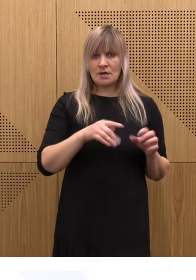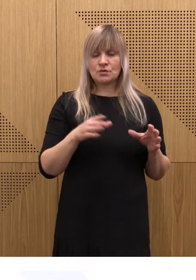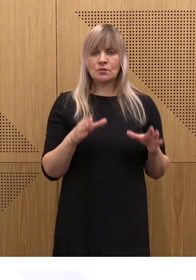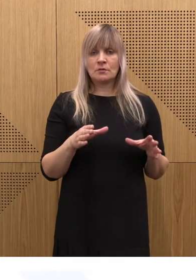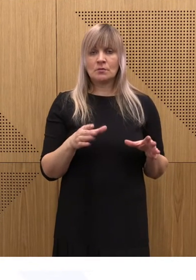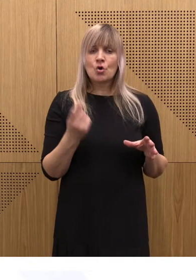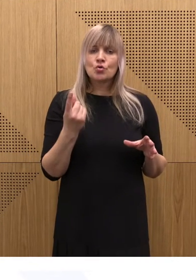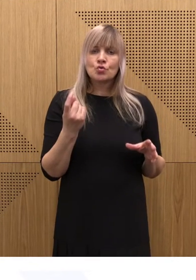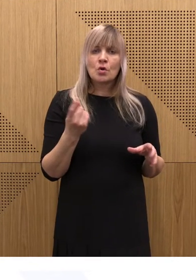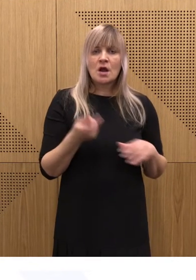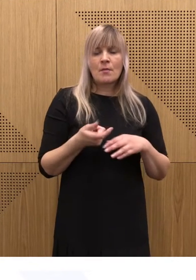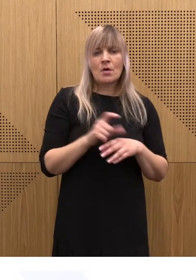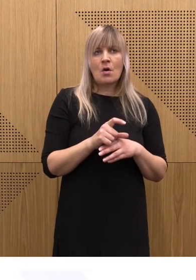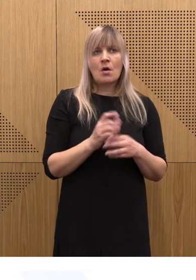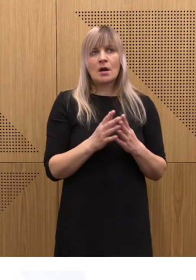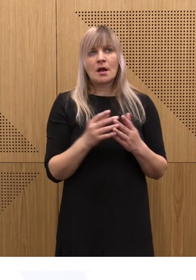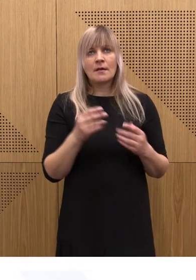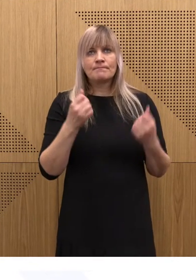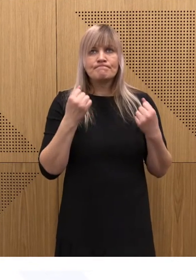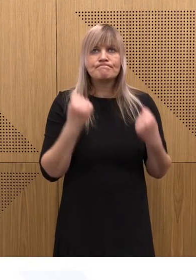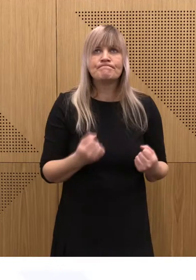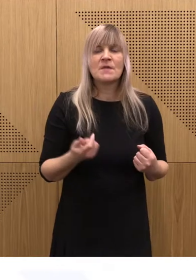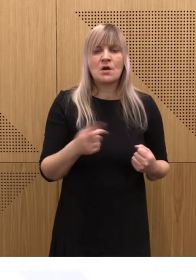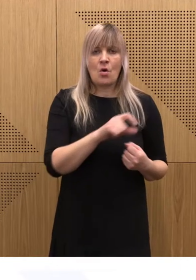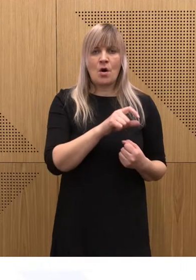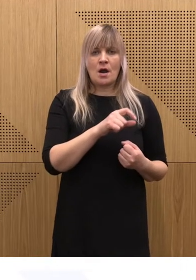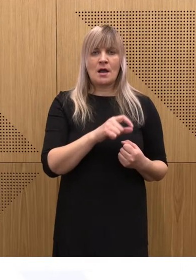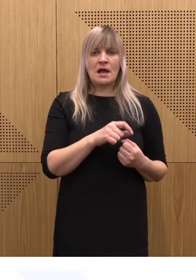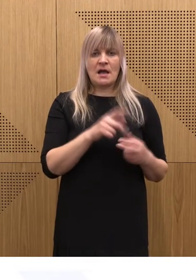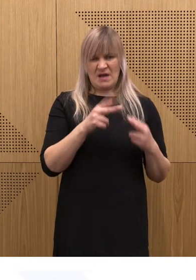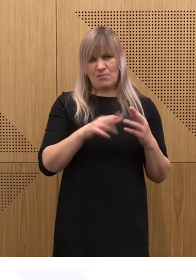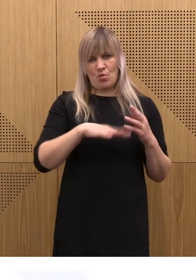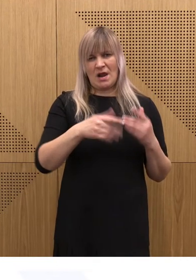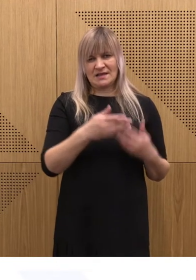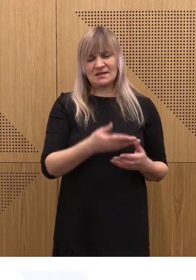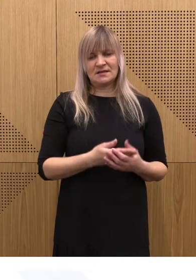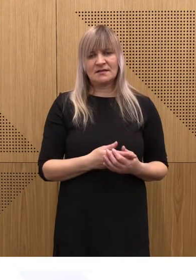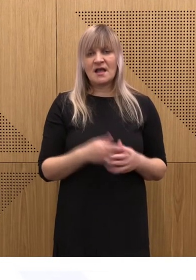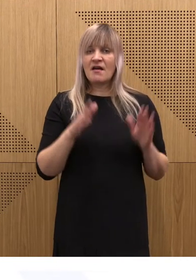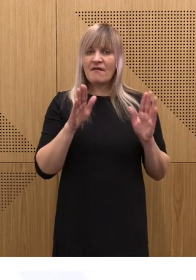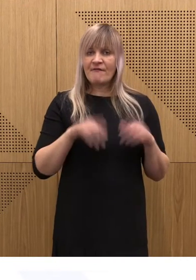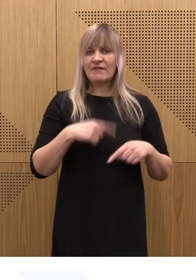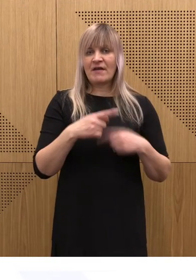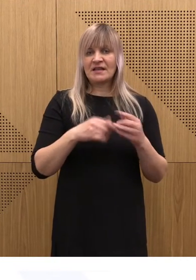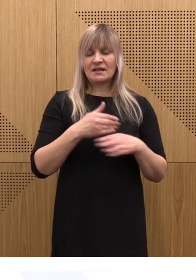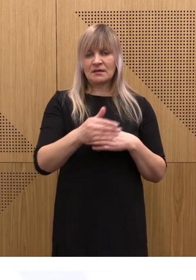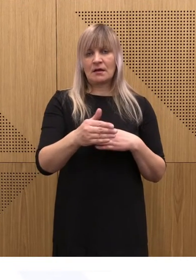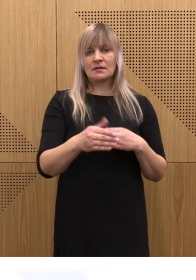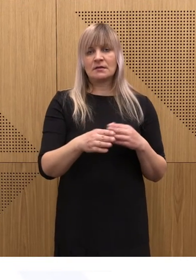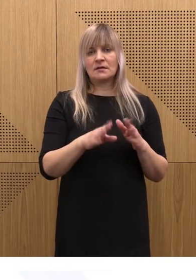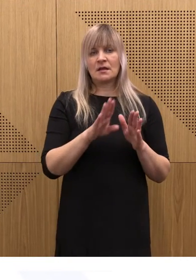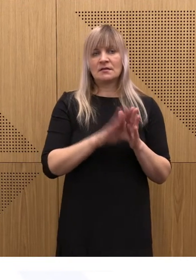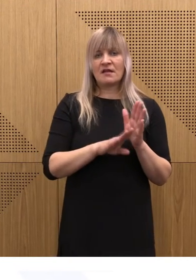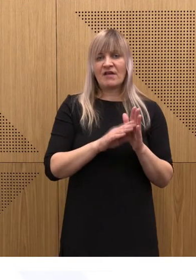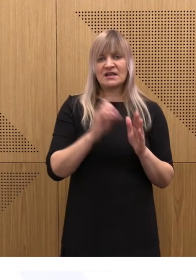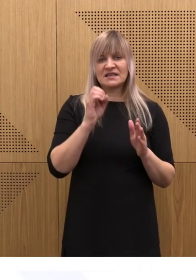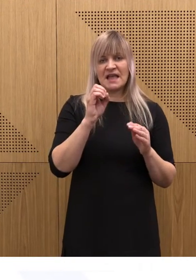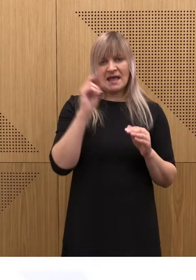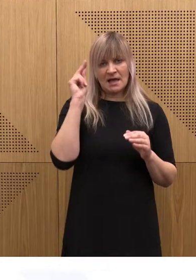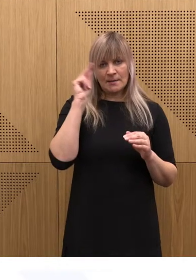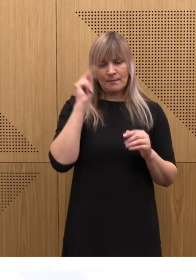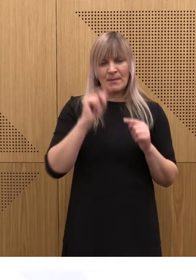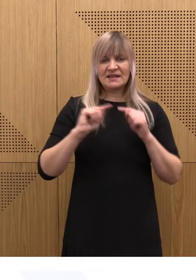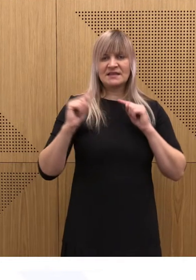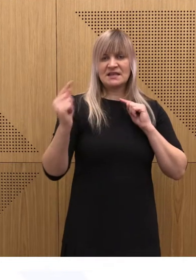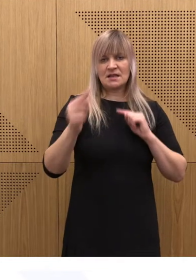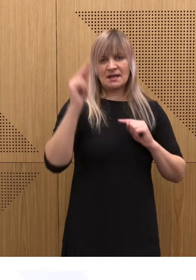kellel seisab ees võib-olla rohkem väljakutseid ja lõpuklassides, võivad jätkata ka traditsioonilist e-õpet või